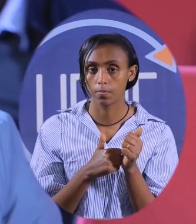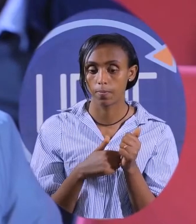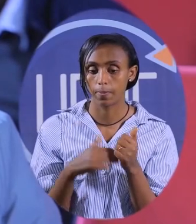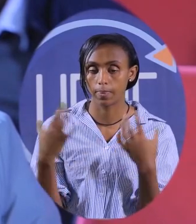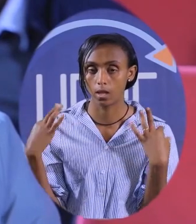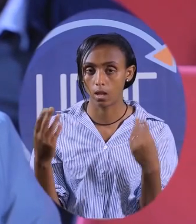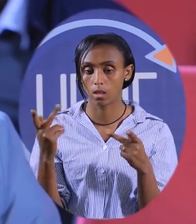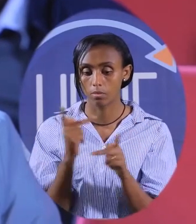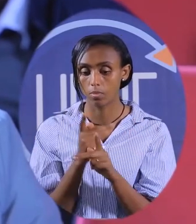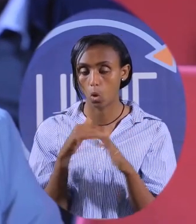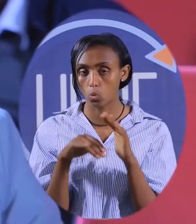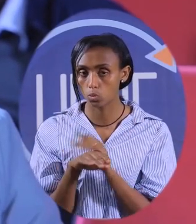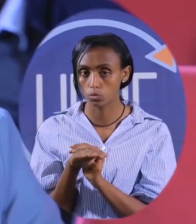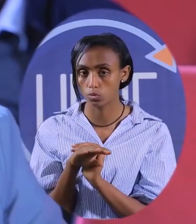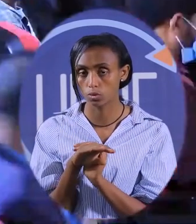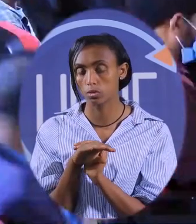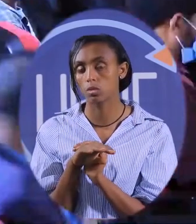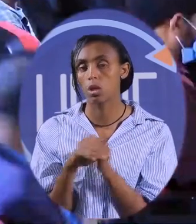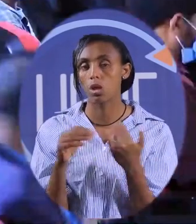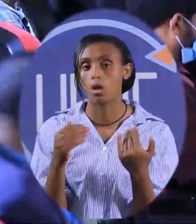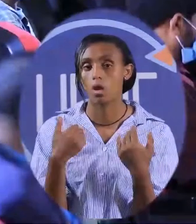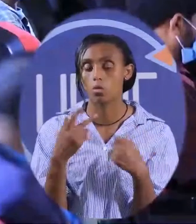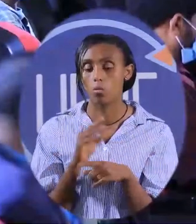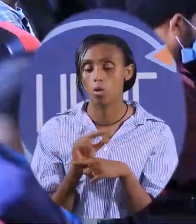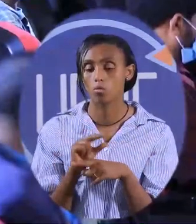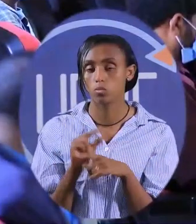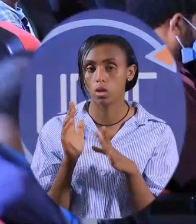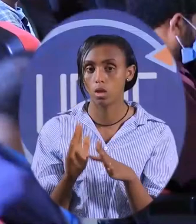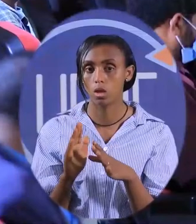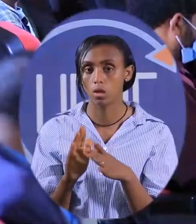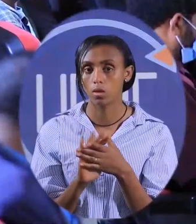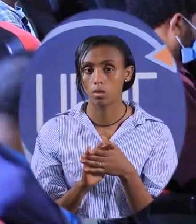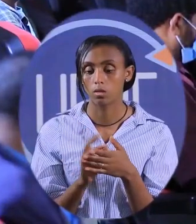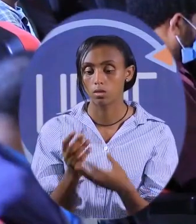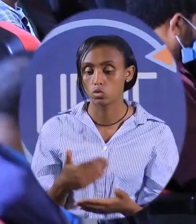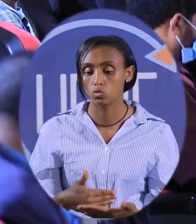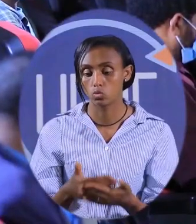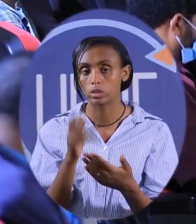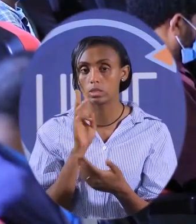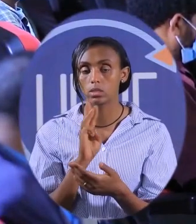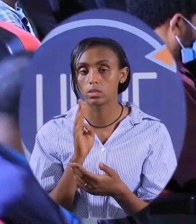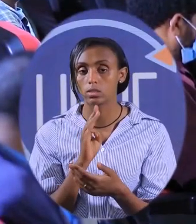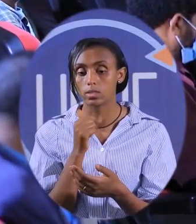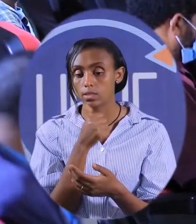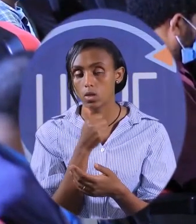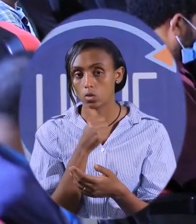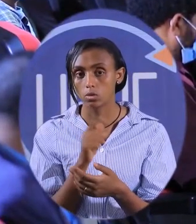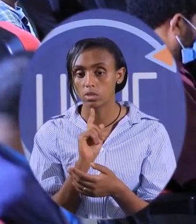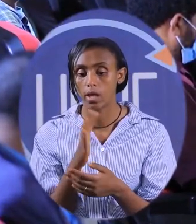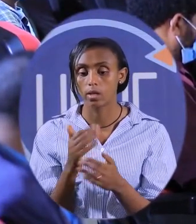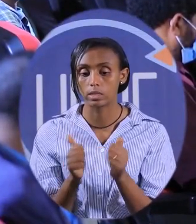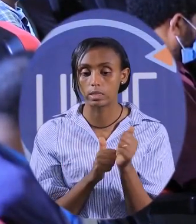በጤና ጥበቃ ውስጥ ያሉ ባለሙያዎች ለርጉዝ ሴቶች ምን አይነት ፎሎው አፕ